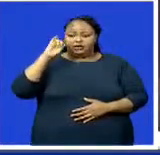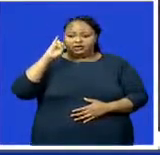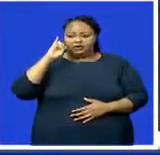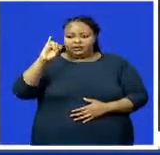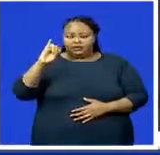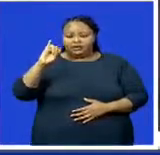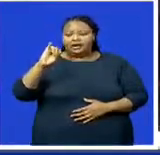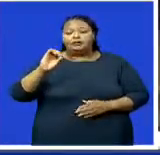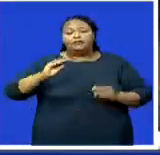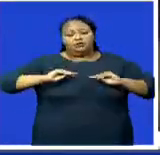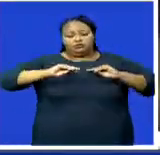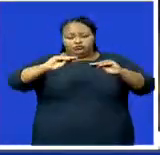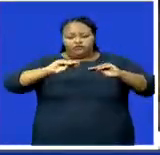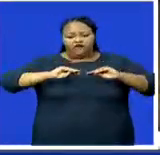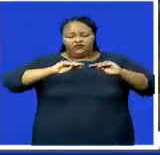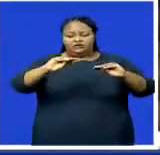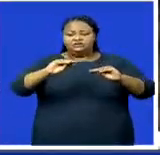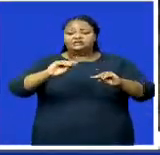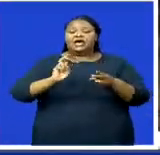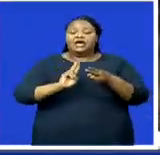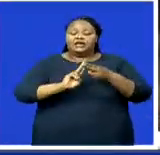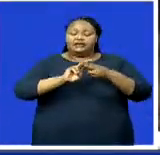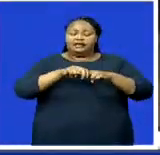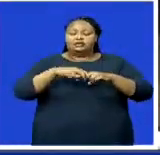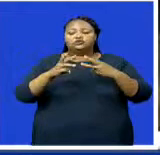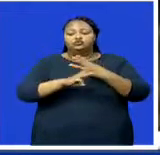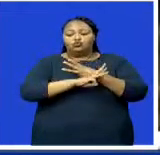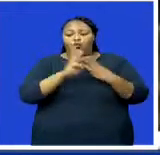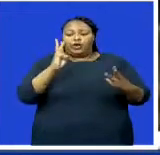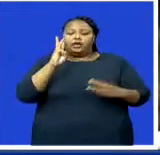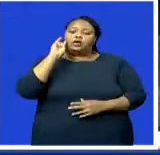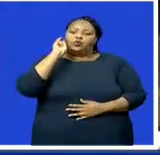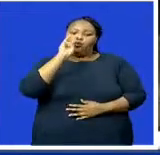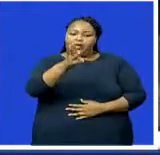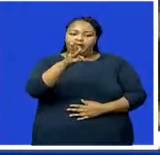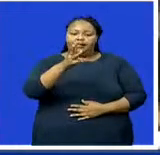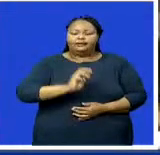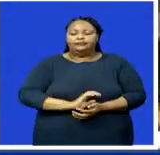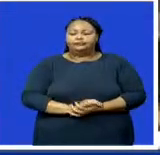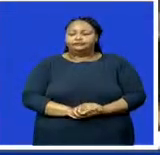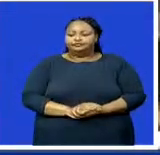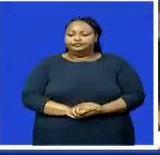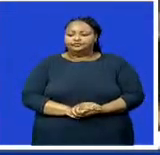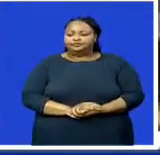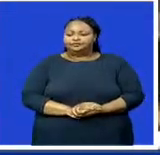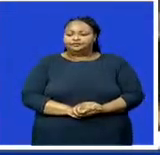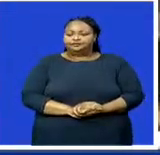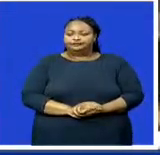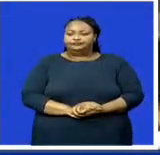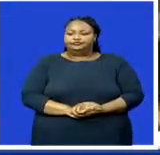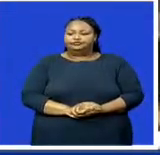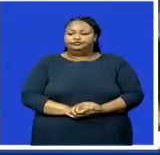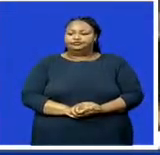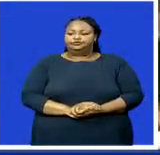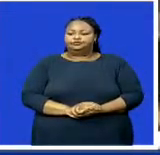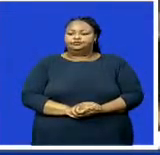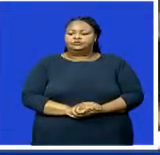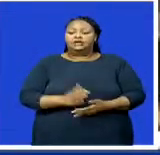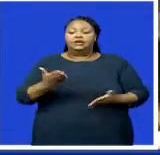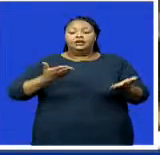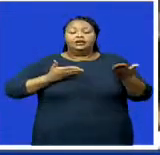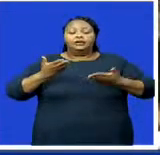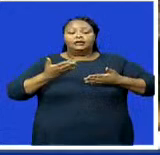evikini lelitako elinzabeni namuhla ngingiya nemsibi embabane Inkampani yahulumende